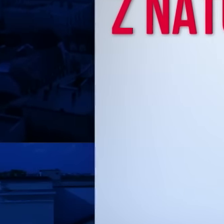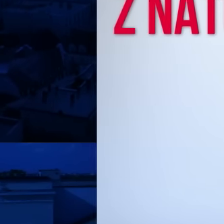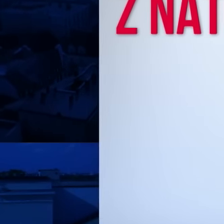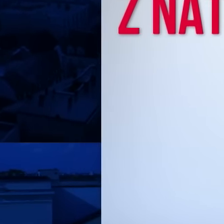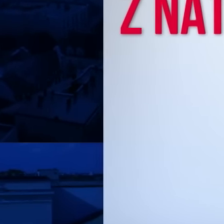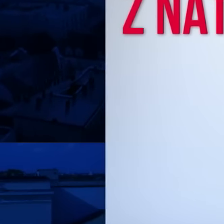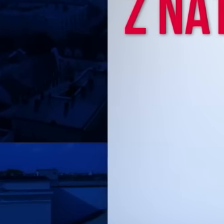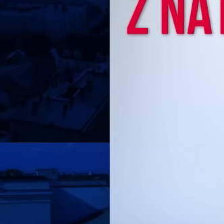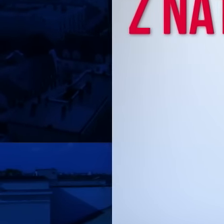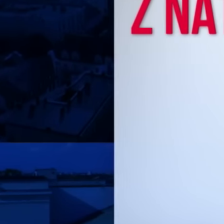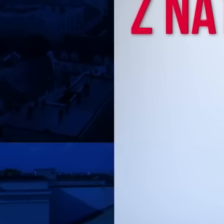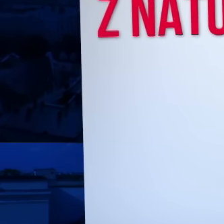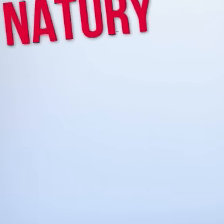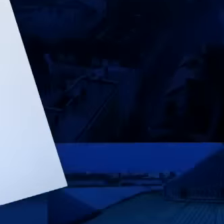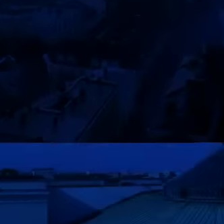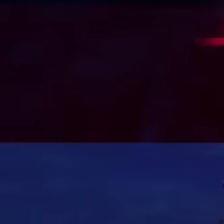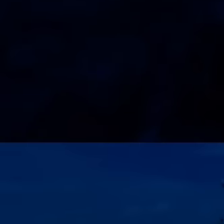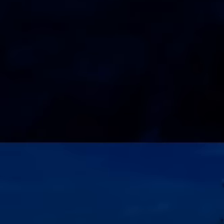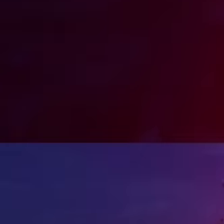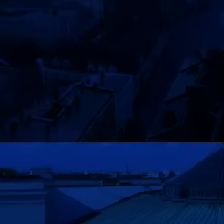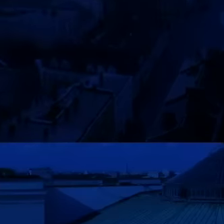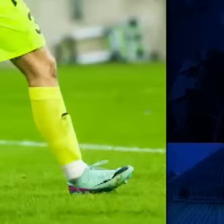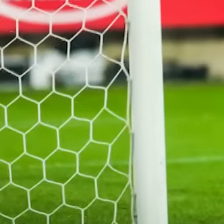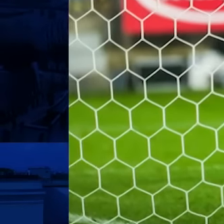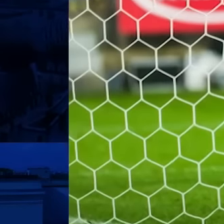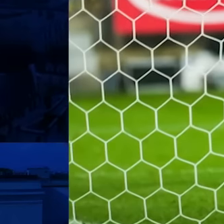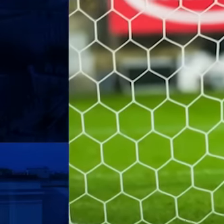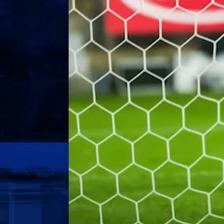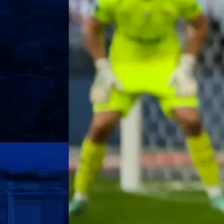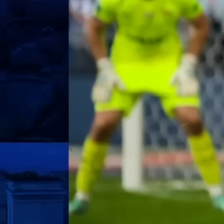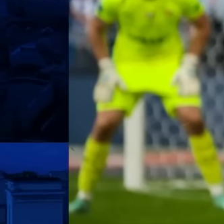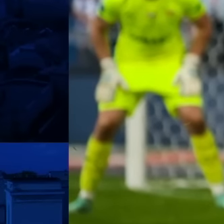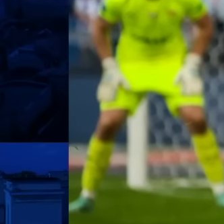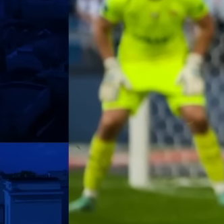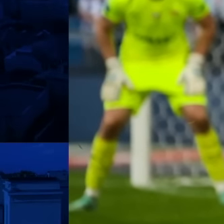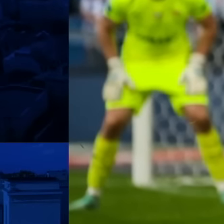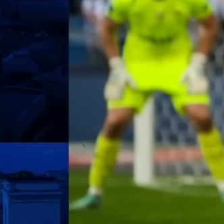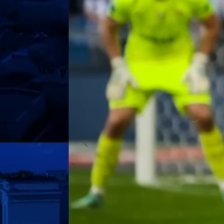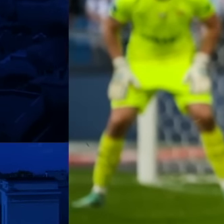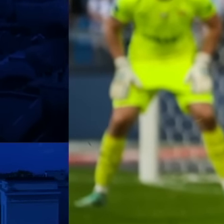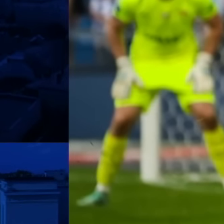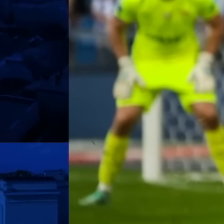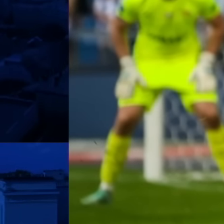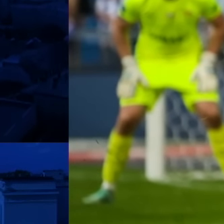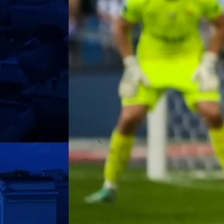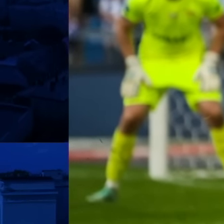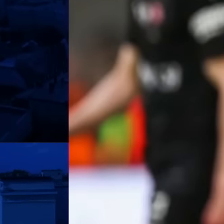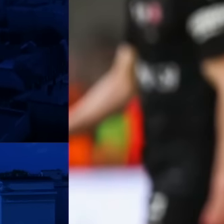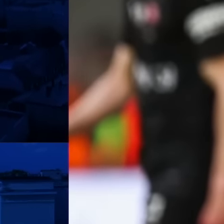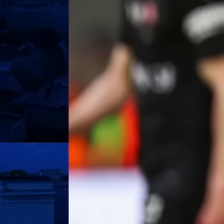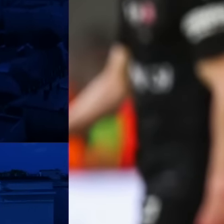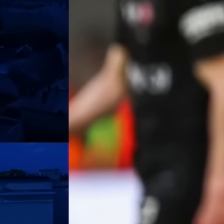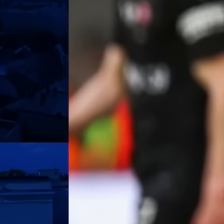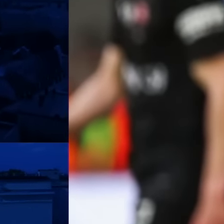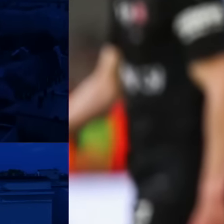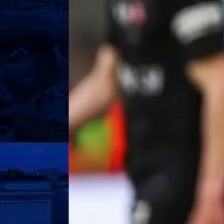Ekspresie Republiki sprawdzimy, jak przygotować się do jej zwiedzania. Bezbramkowy remis. Lech Poznań nie był w stanie pokonać Krakowi. W walce o mistrza